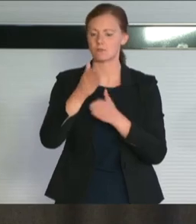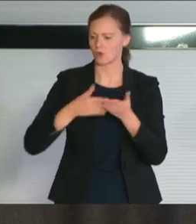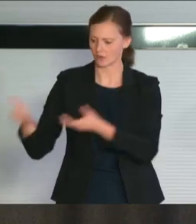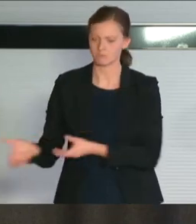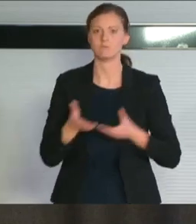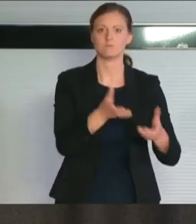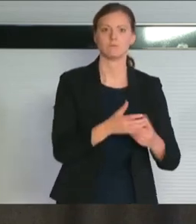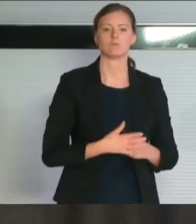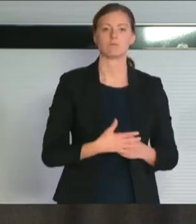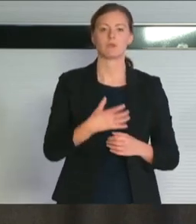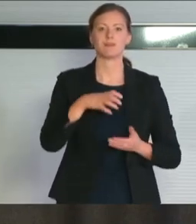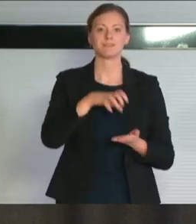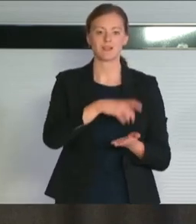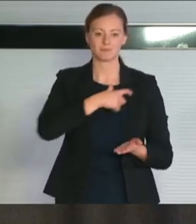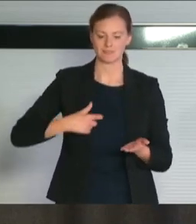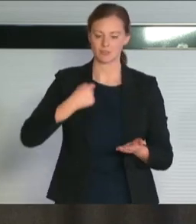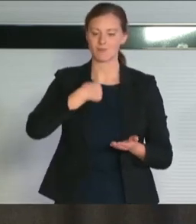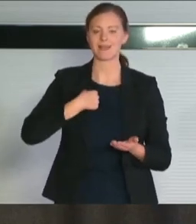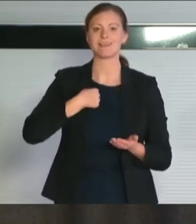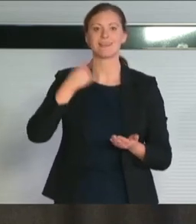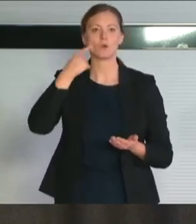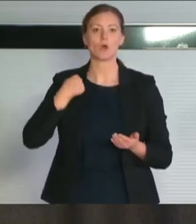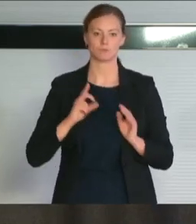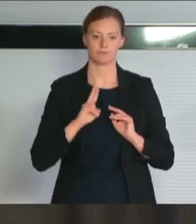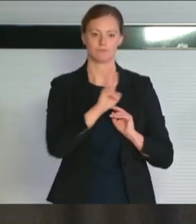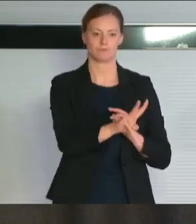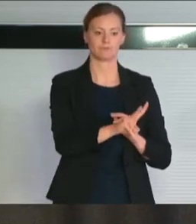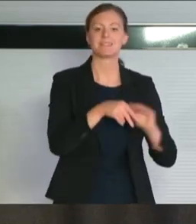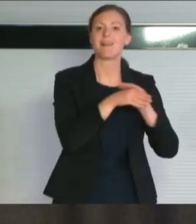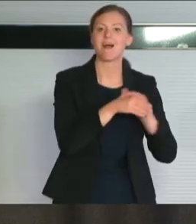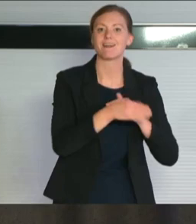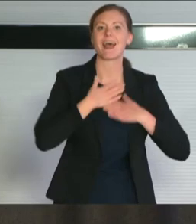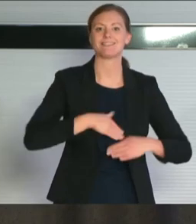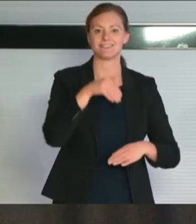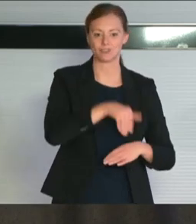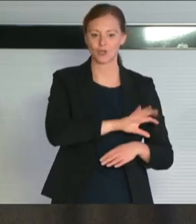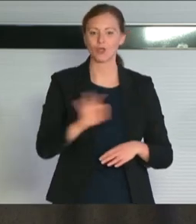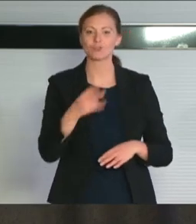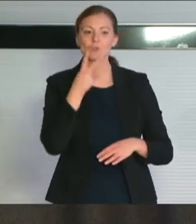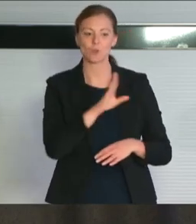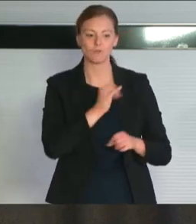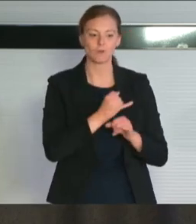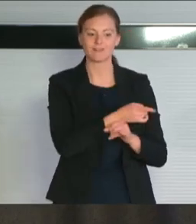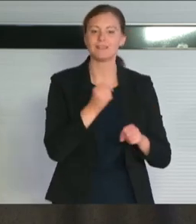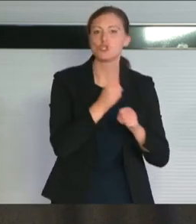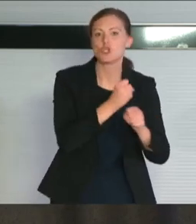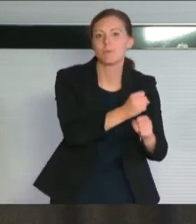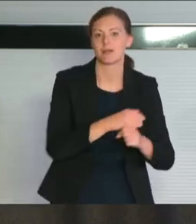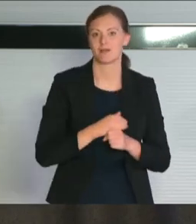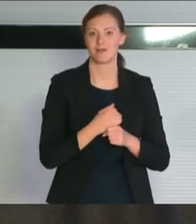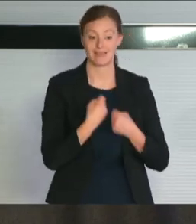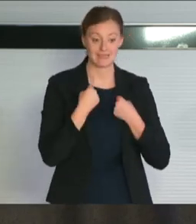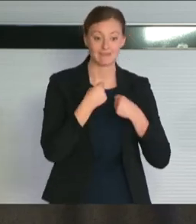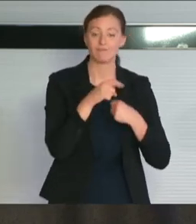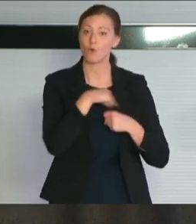med statsministeren selv ute på lageret til Helse Sør-Øst i går og fikk se hvordan det arbeides med dette. Mye av innsatsen